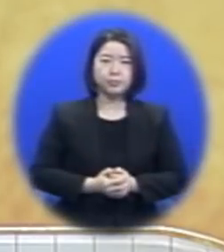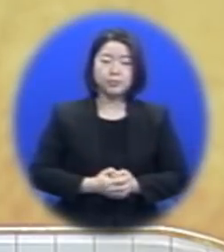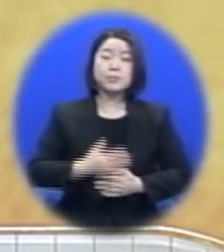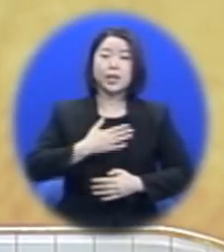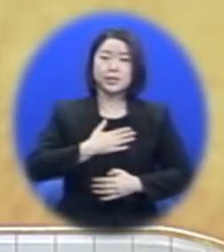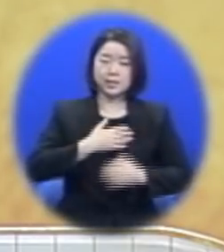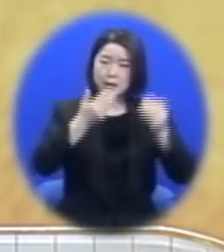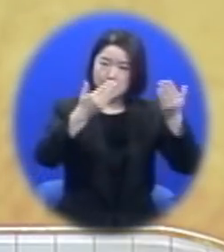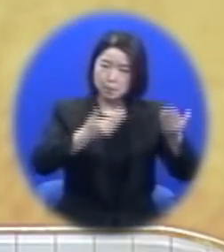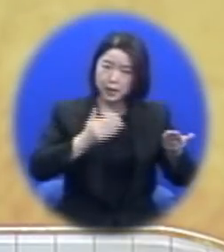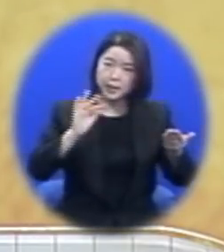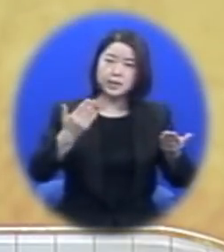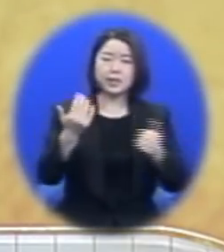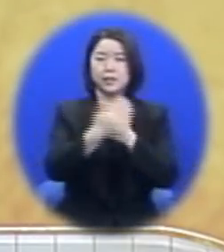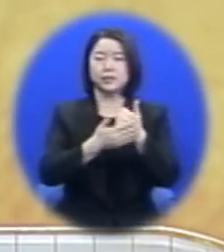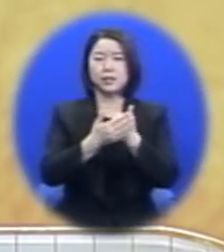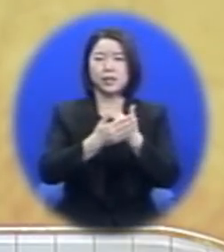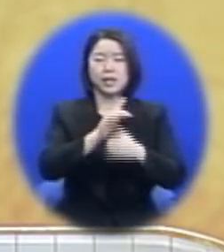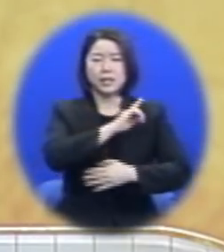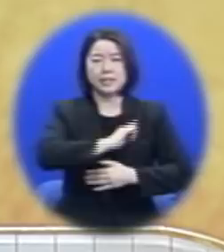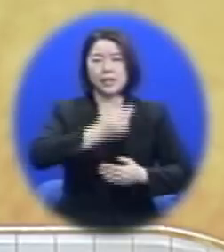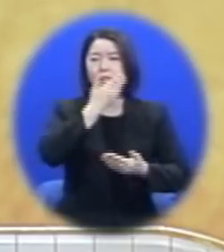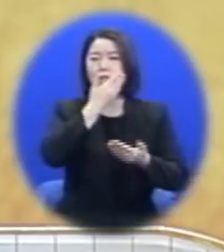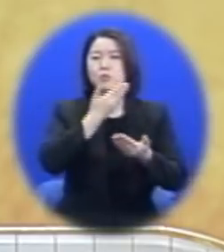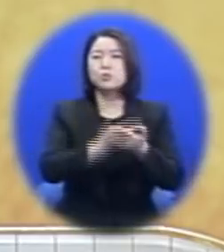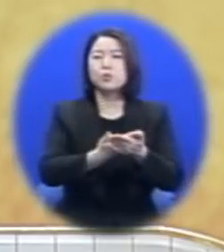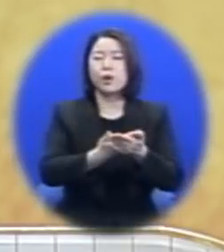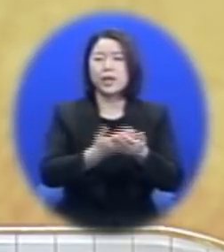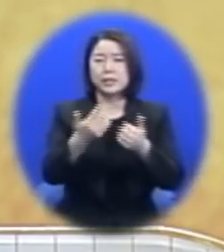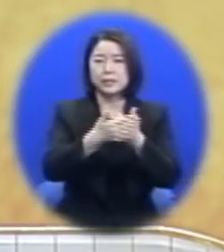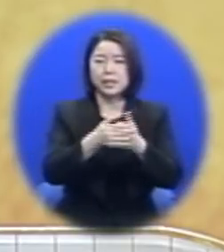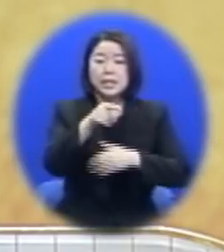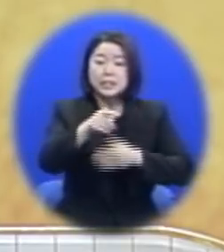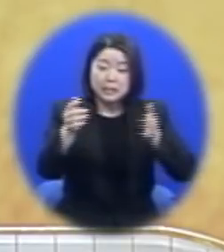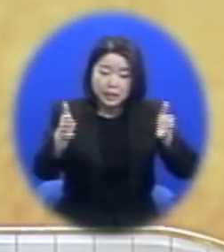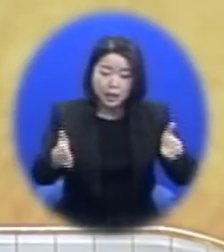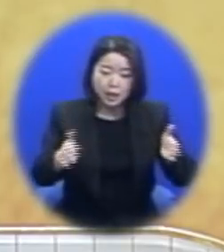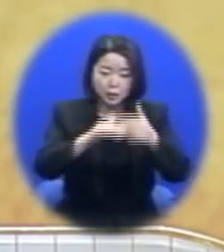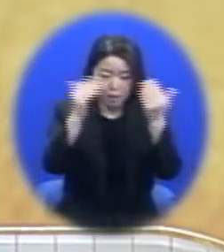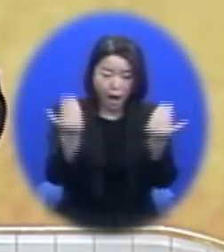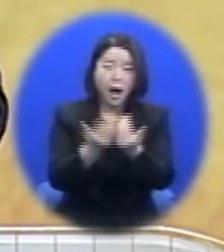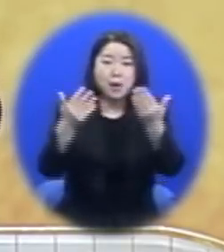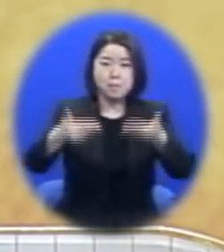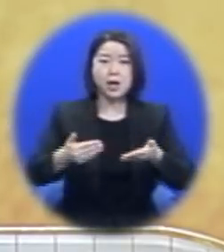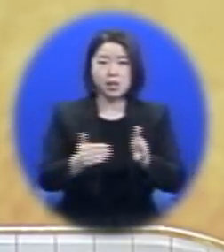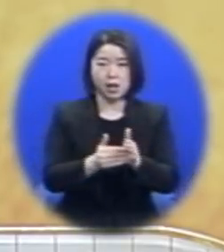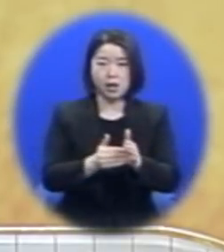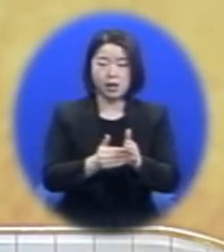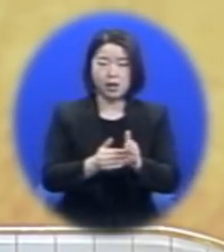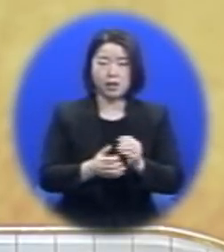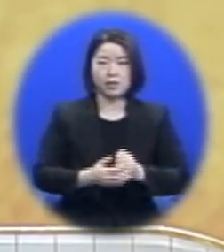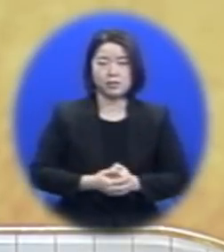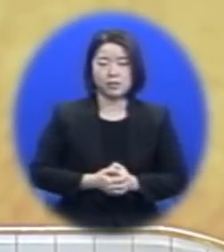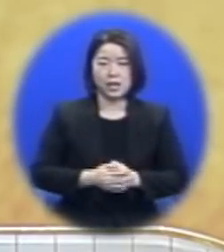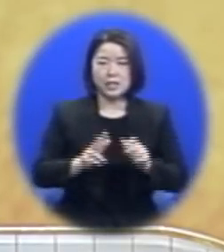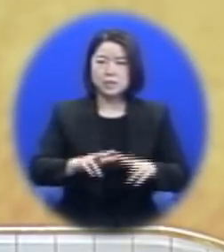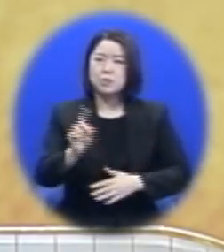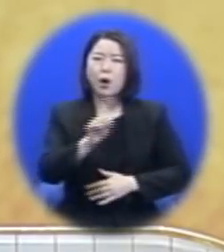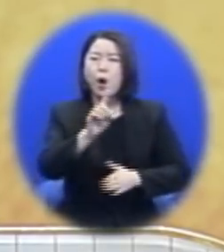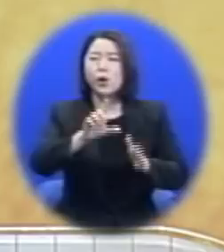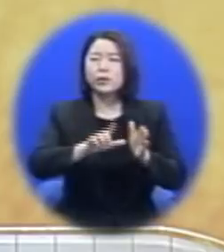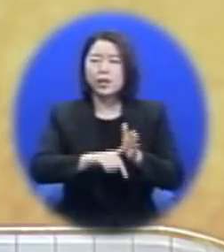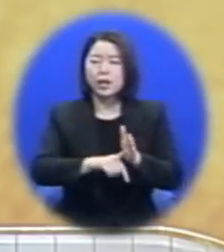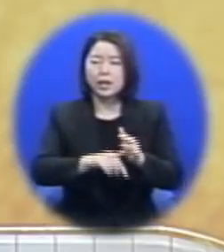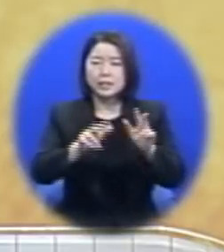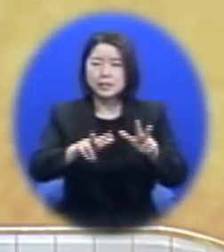제가 받아야 될 은혜의 가장 중요한 은혜들을 그 기간에 다 받았더라고요. 지금 누가 저에게 어느 때가 당신에게